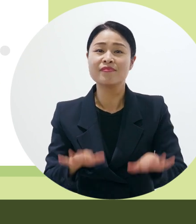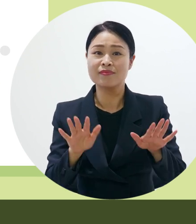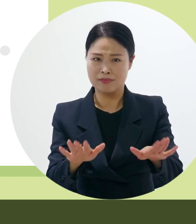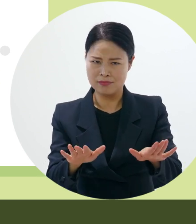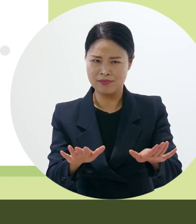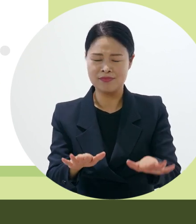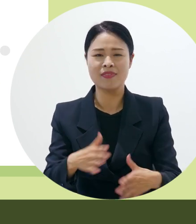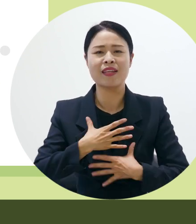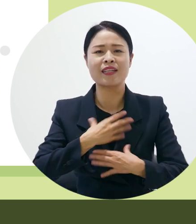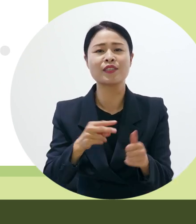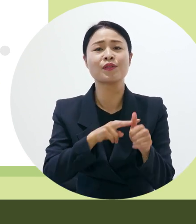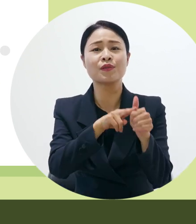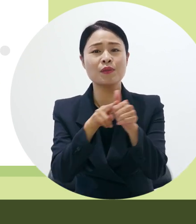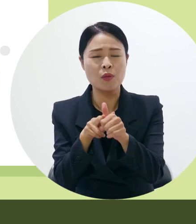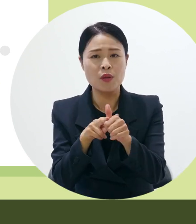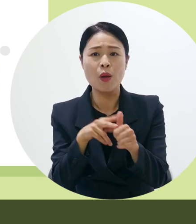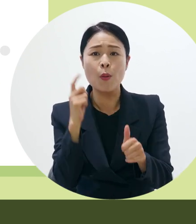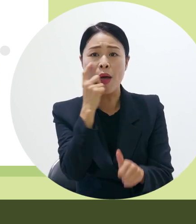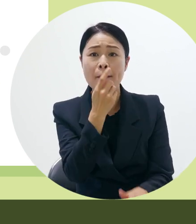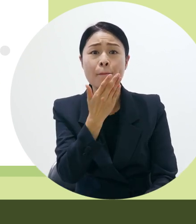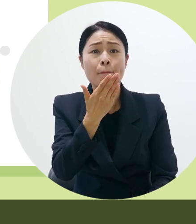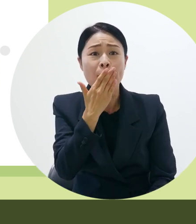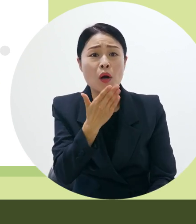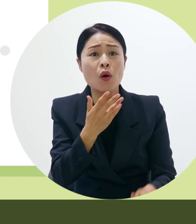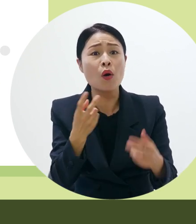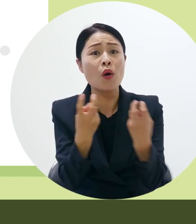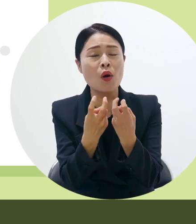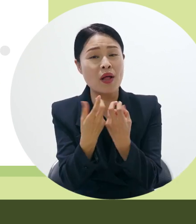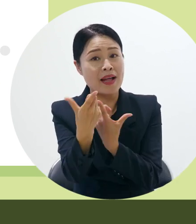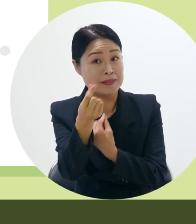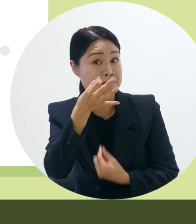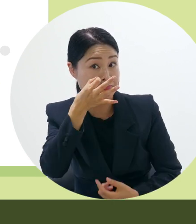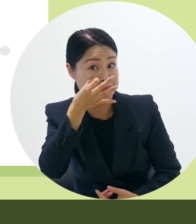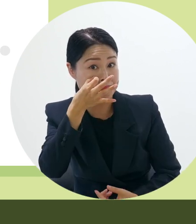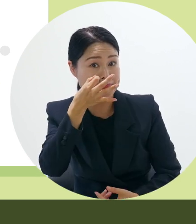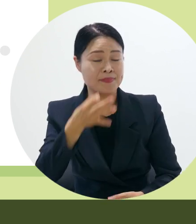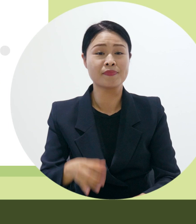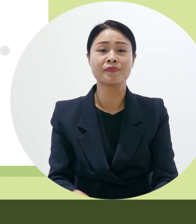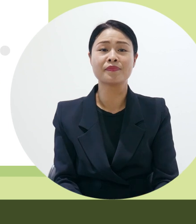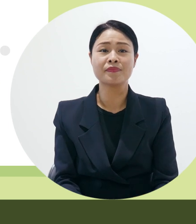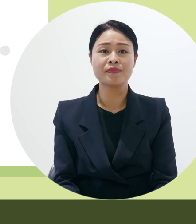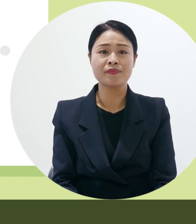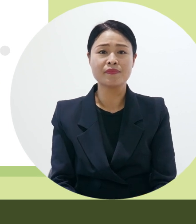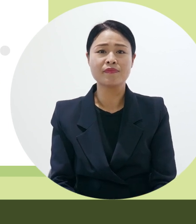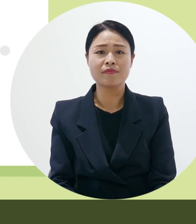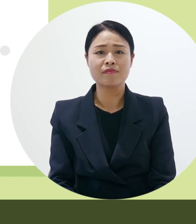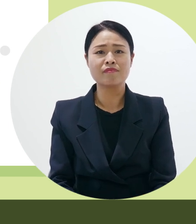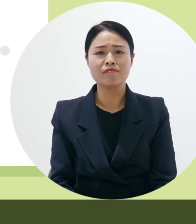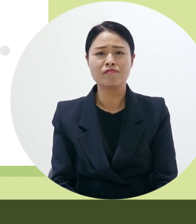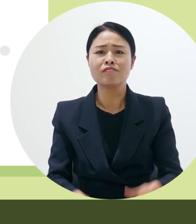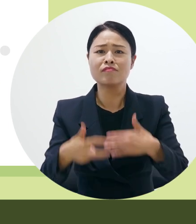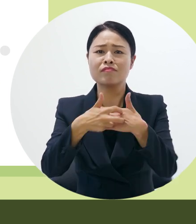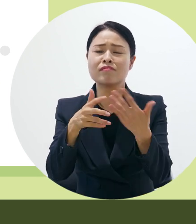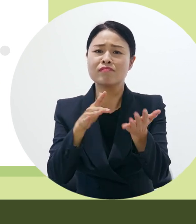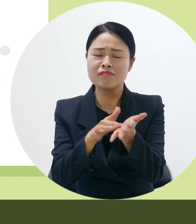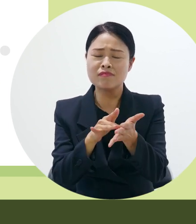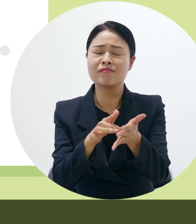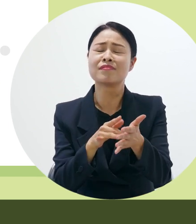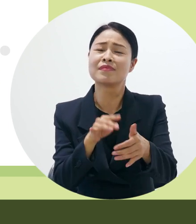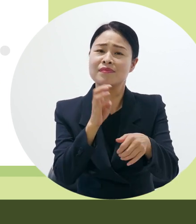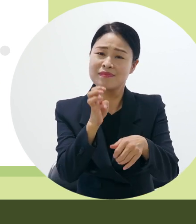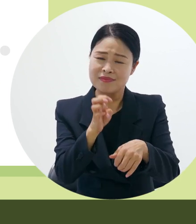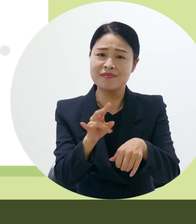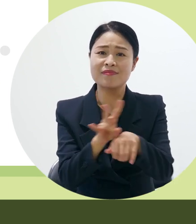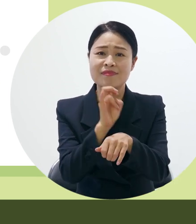그럼 이제 안전 정보를 어떻게 확인할 수 있는지도 함께 알아볼까요? 무심코